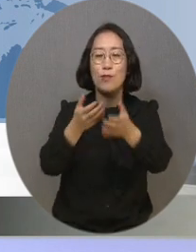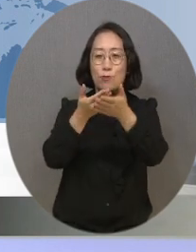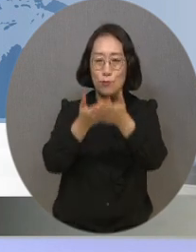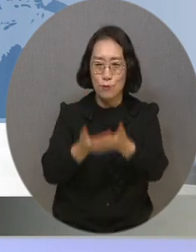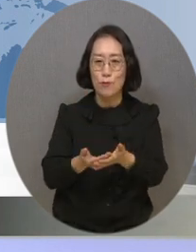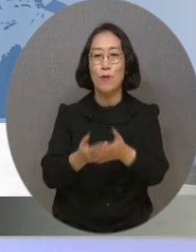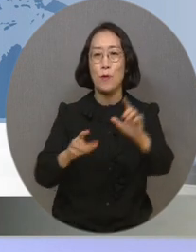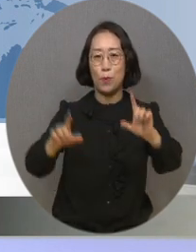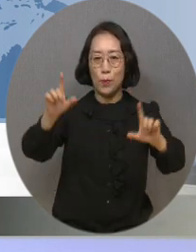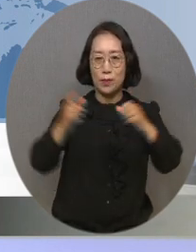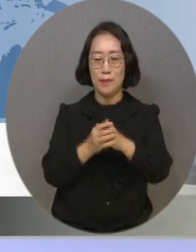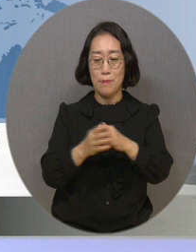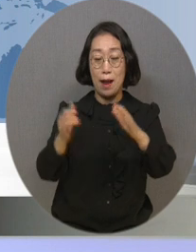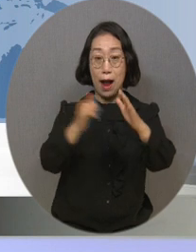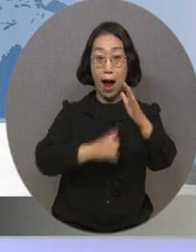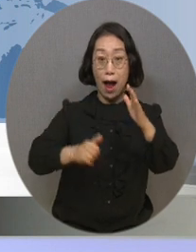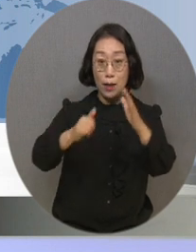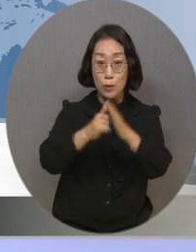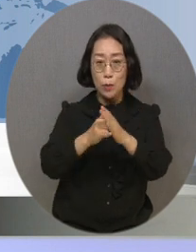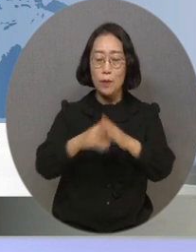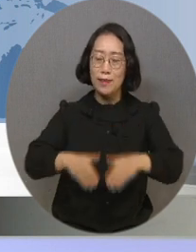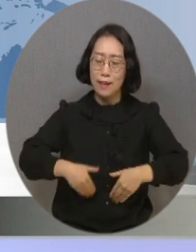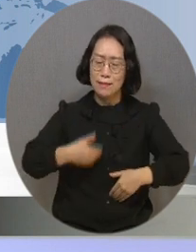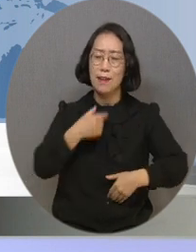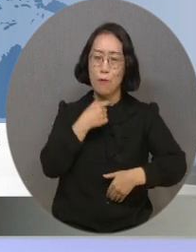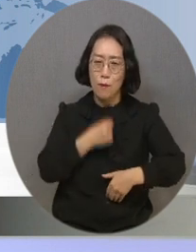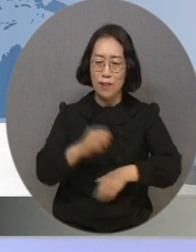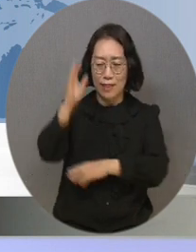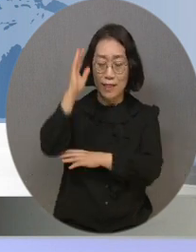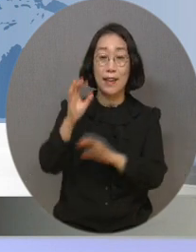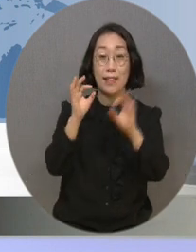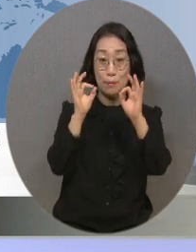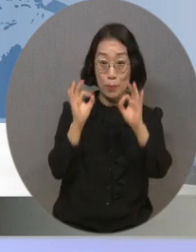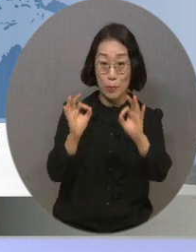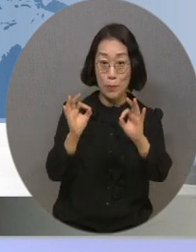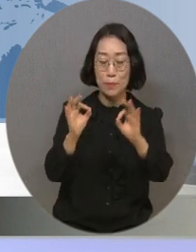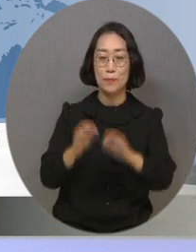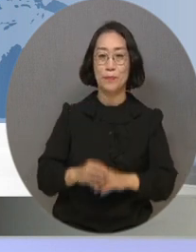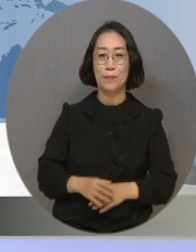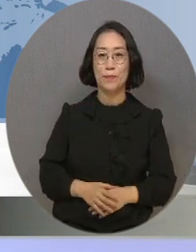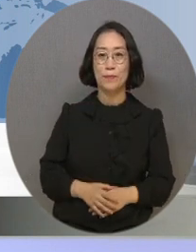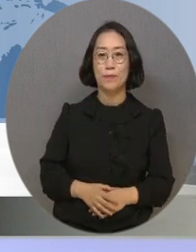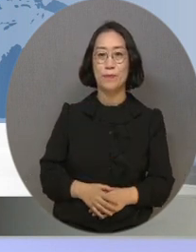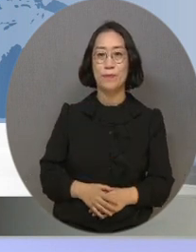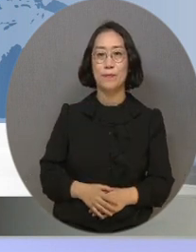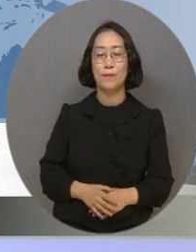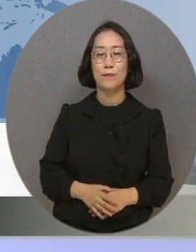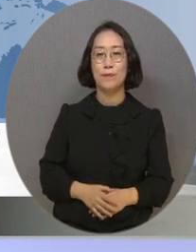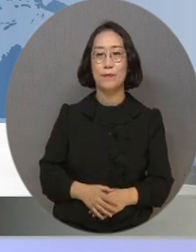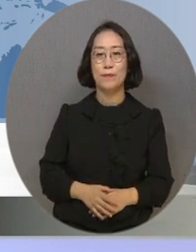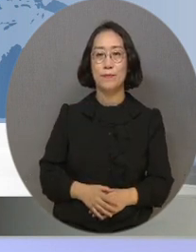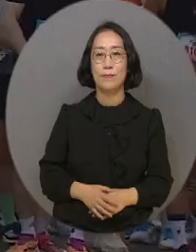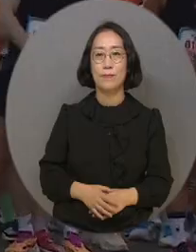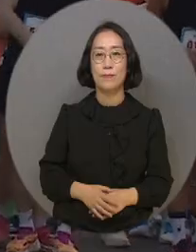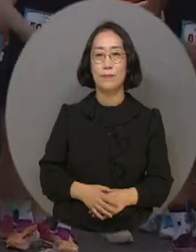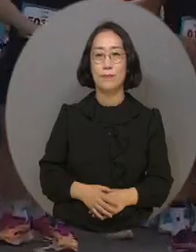대회에 참가한 한 가족의 따뜻한 바람을 담아왔습니다. 박성용 기자가 전해드립니다.